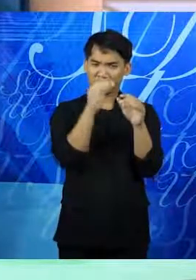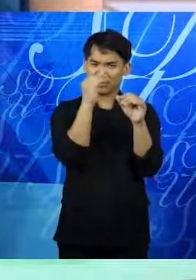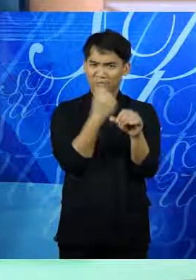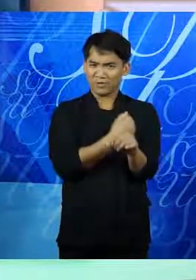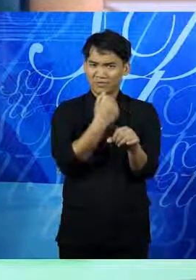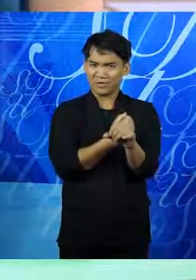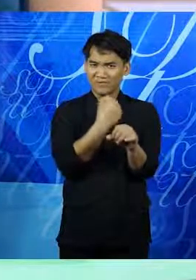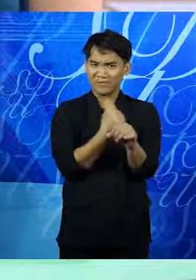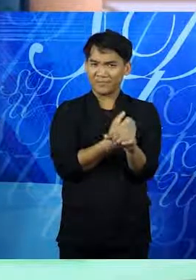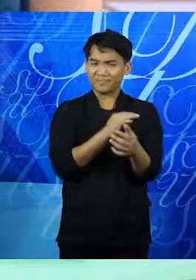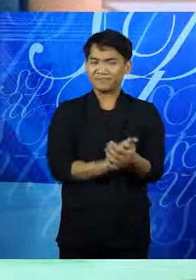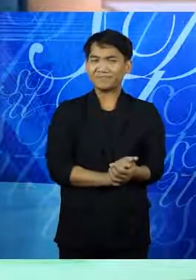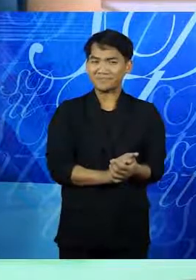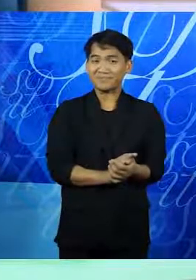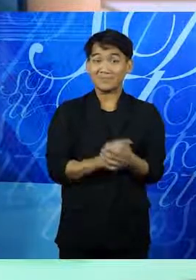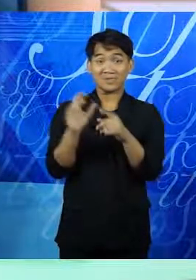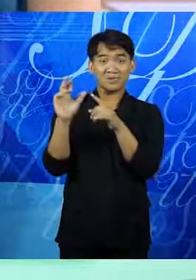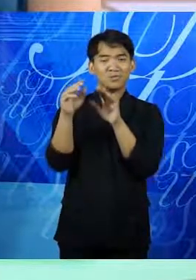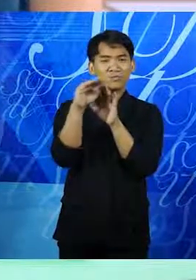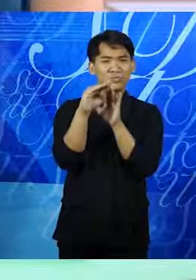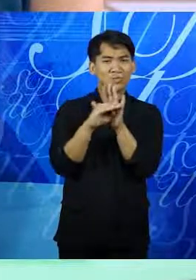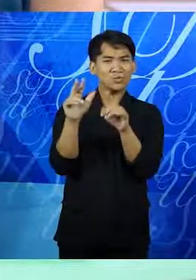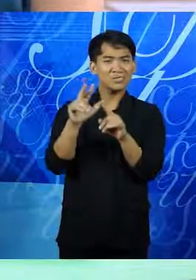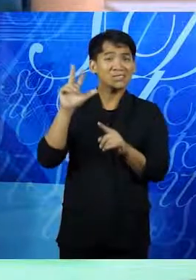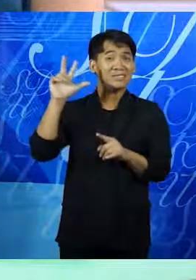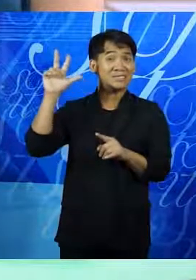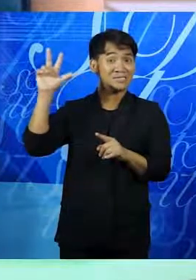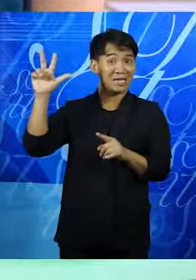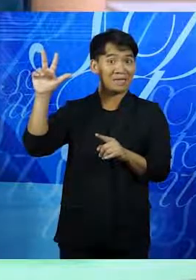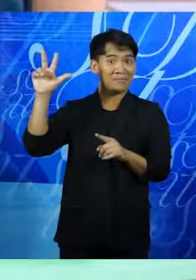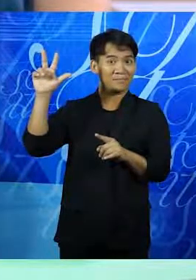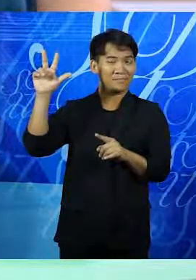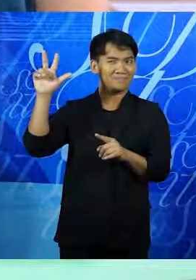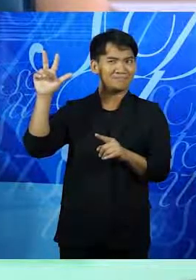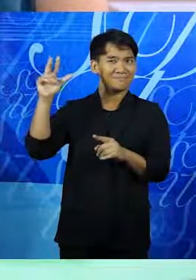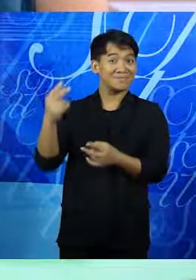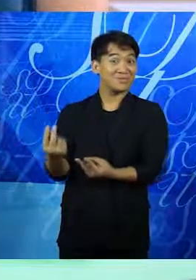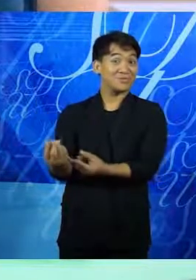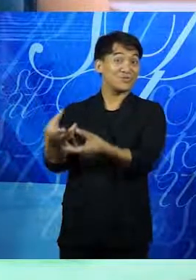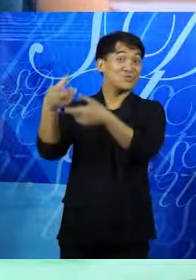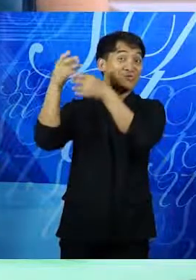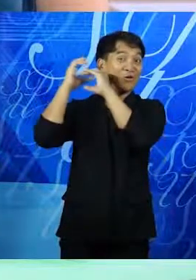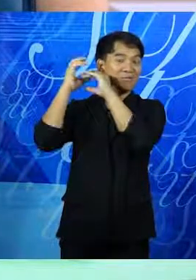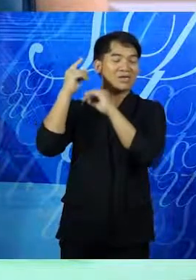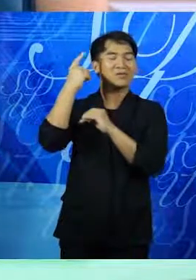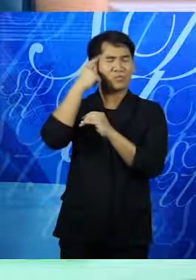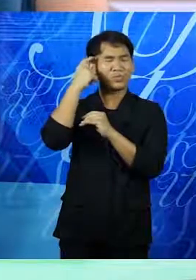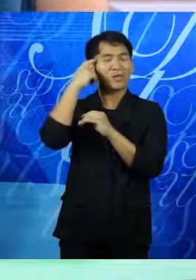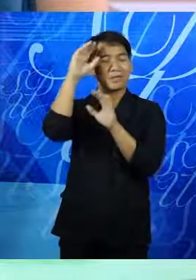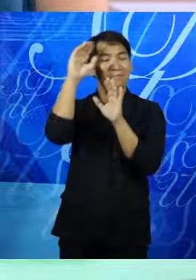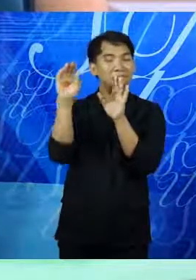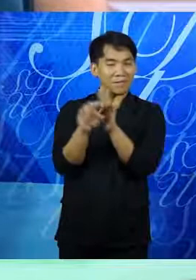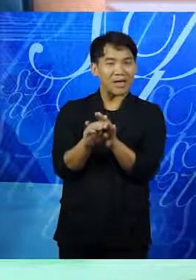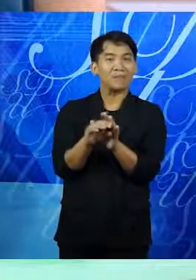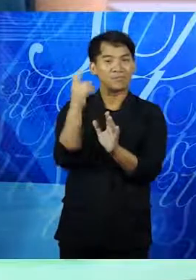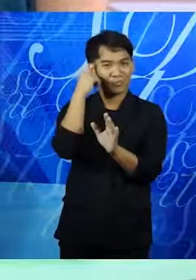กมาถึงขั้นตอนที่นี้เนี่ยหมายความว่าขั้นตอนที่3เนี่ยเด็กจะต้องแยกแยะภาพนะคะสามารถที่จะเก็บภาพ